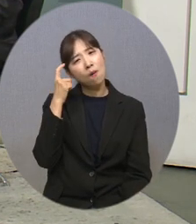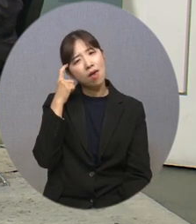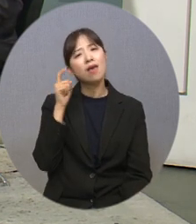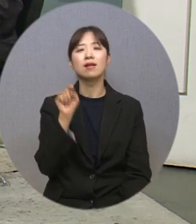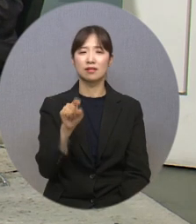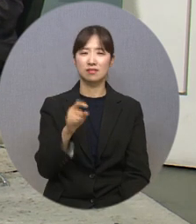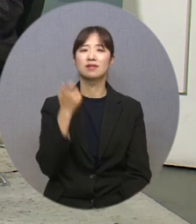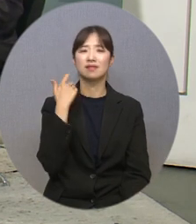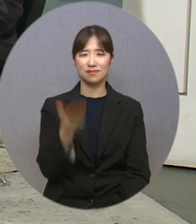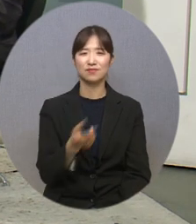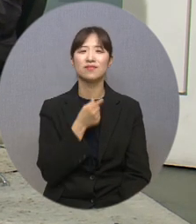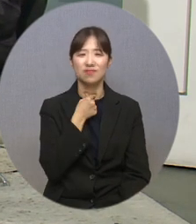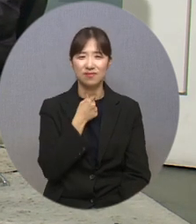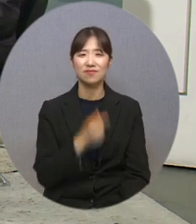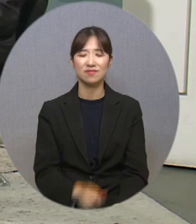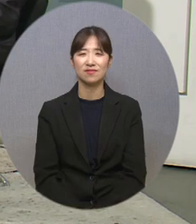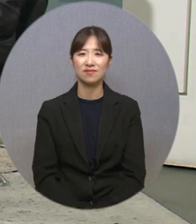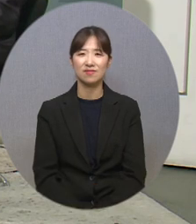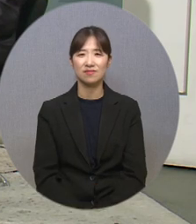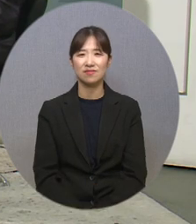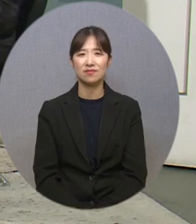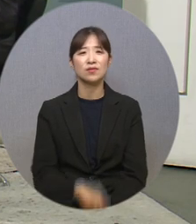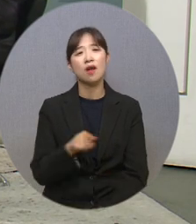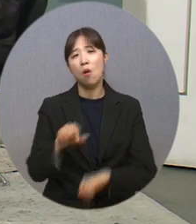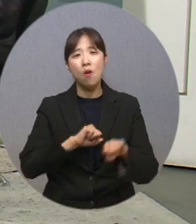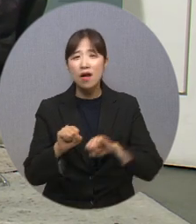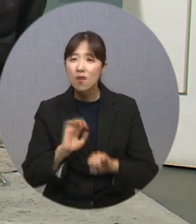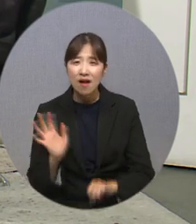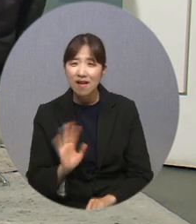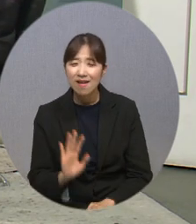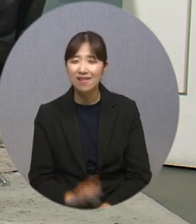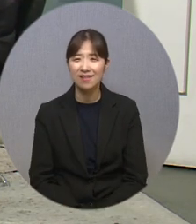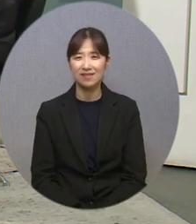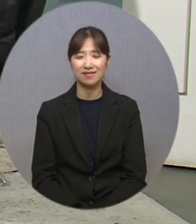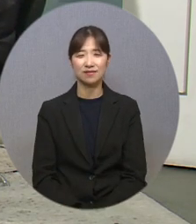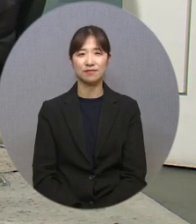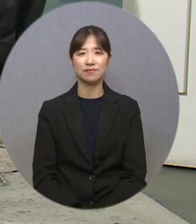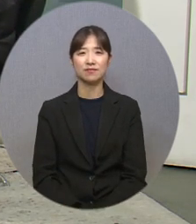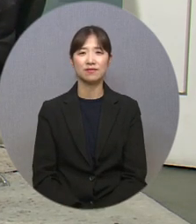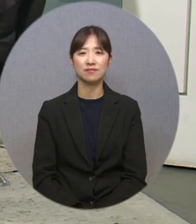지금 그걸 묻는 거예요. 근데 그런 거 없냐 이 말이야. 그건 뭐